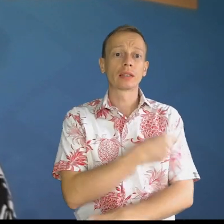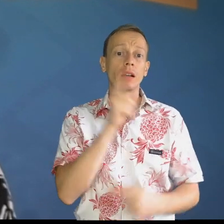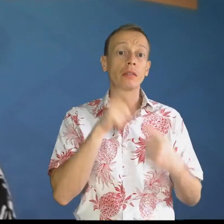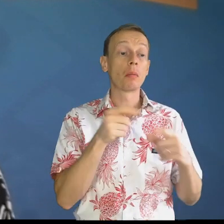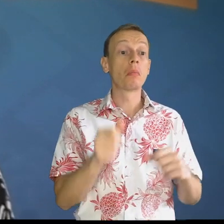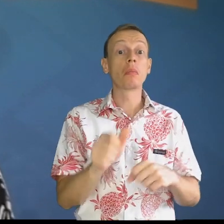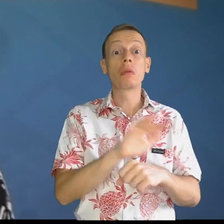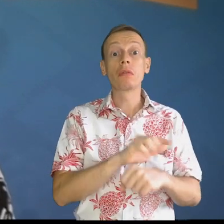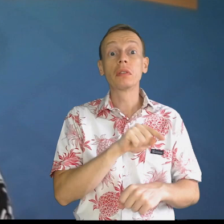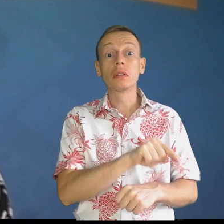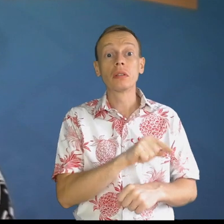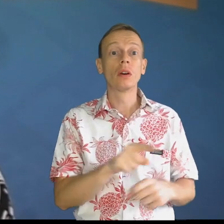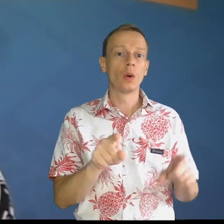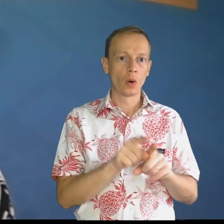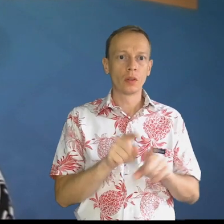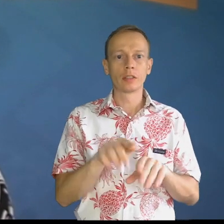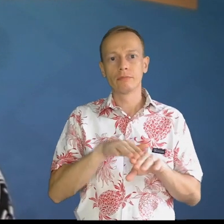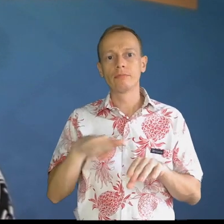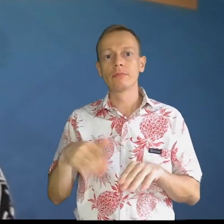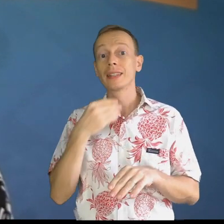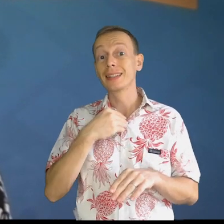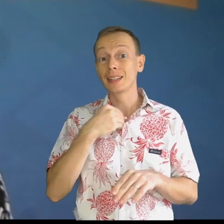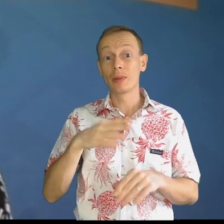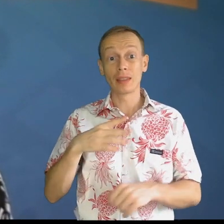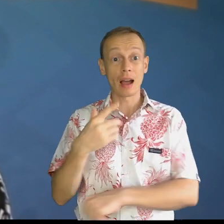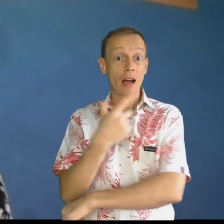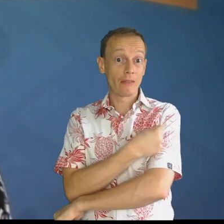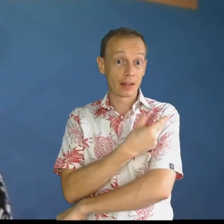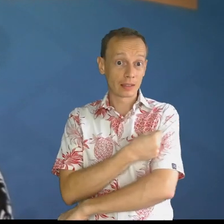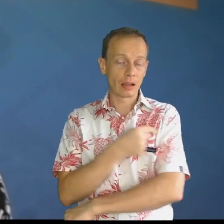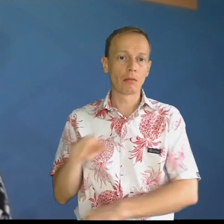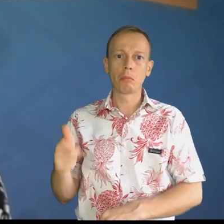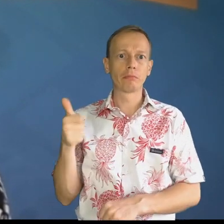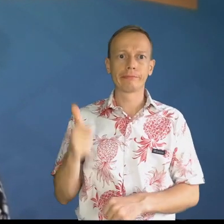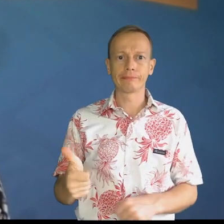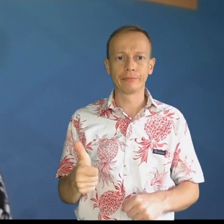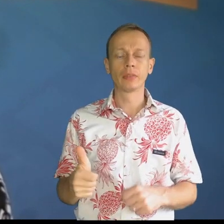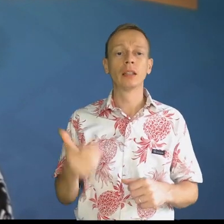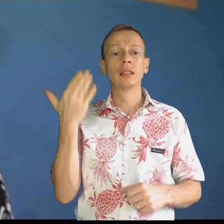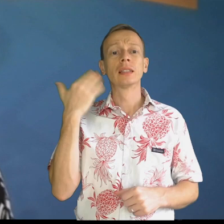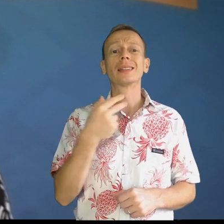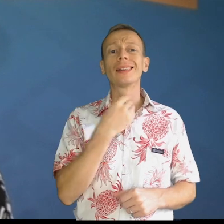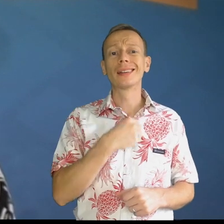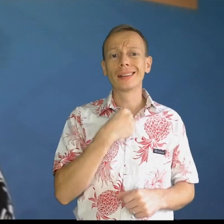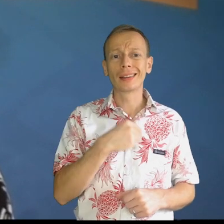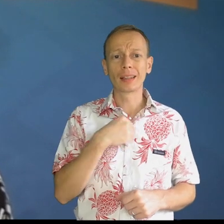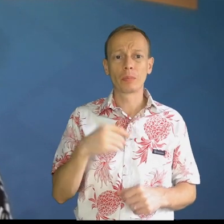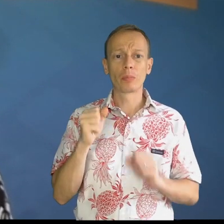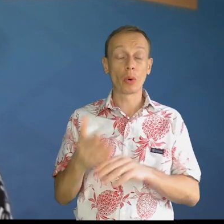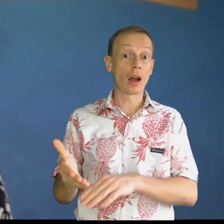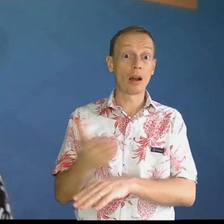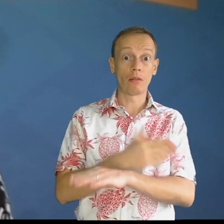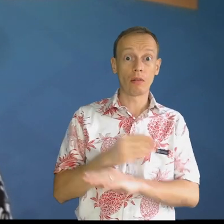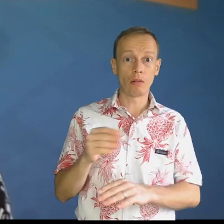parle aujourd'hui aussi du vaccin pour la Covid-19. Eh bien, le vaccin existe pour la grippe et c'est aussi un outil formidable. La grippe aussi